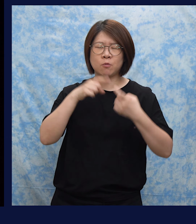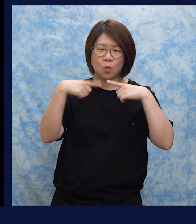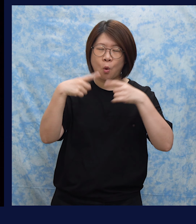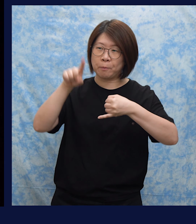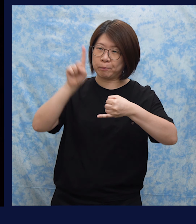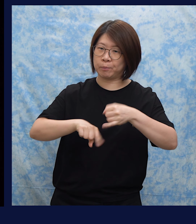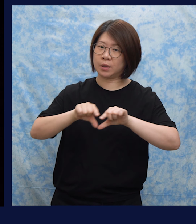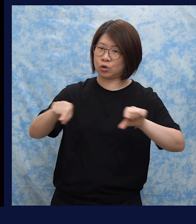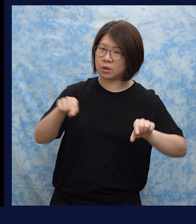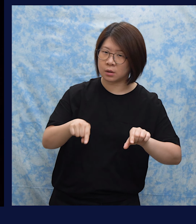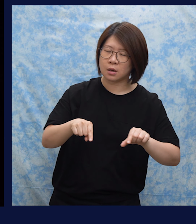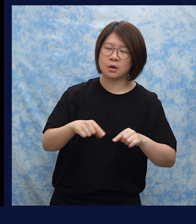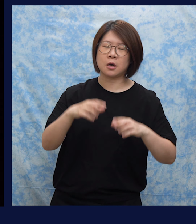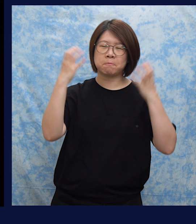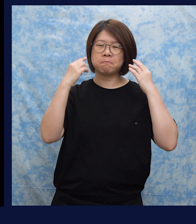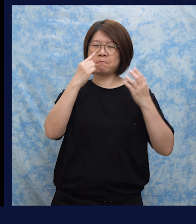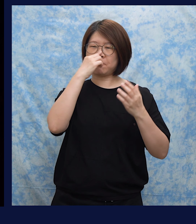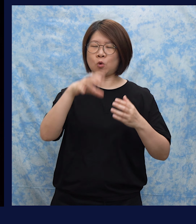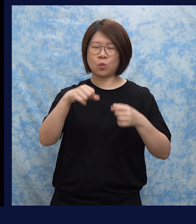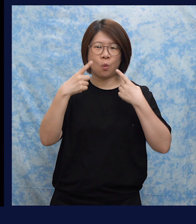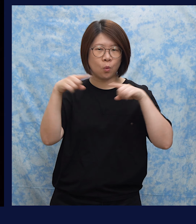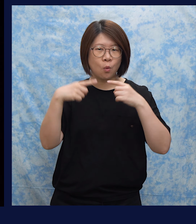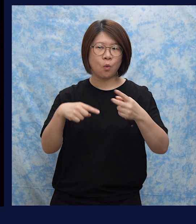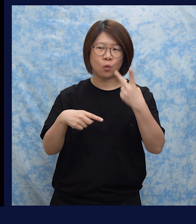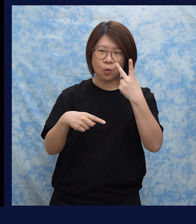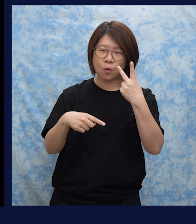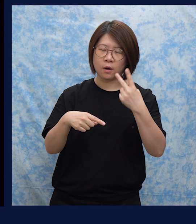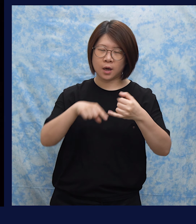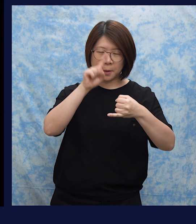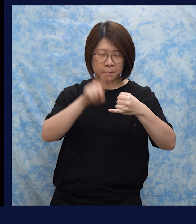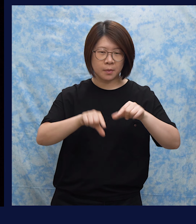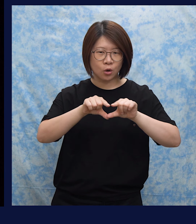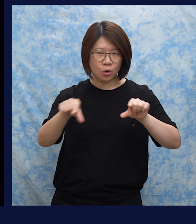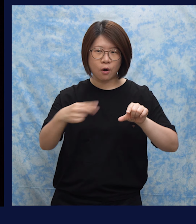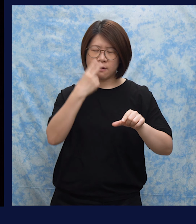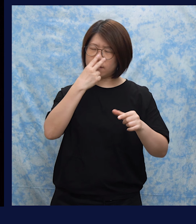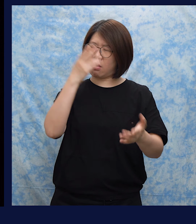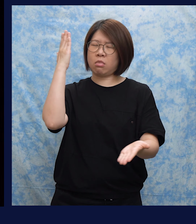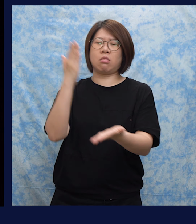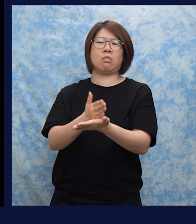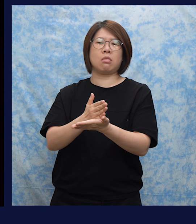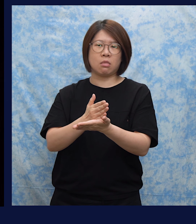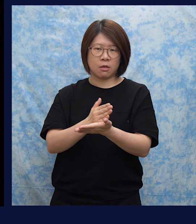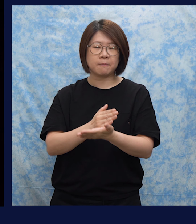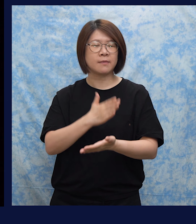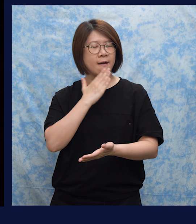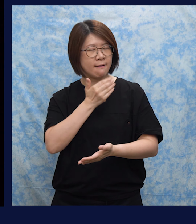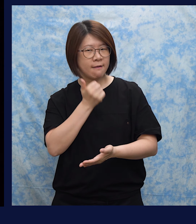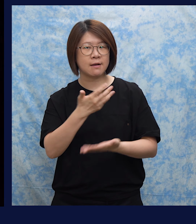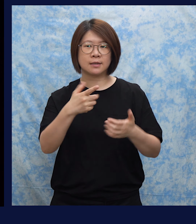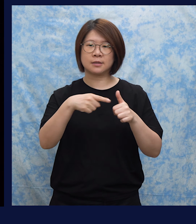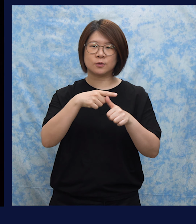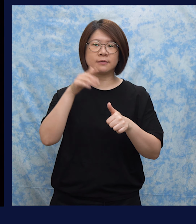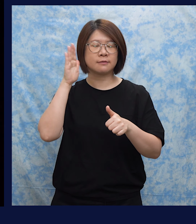受難曲》結尾嘅地方啦。咁兩套巴克嘅《受難曲》，其實嗰個嘅氣氛咧，亦都係好唔同嘅喎。結尾嘅時